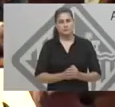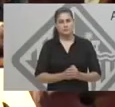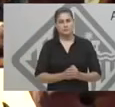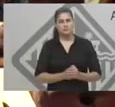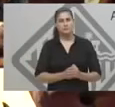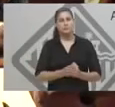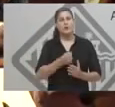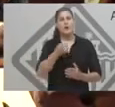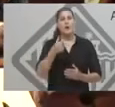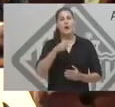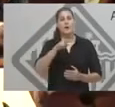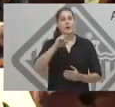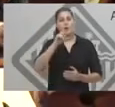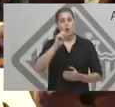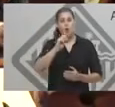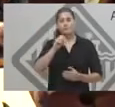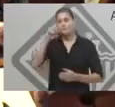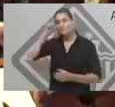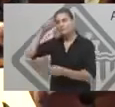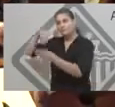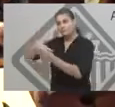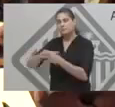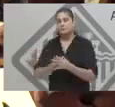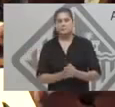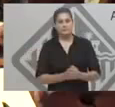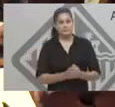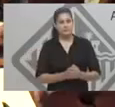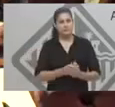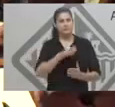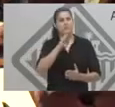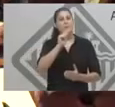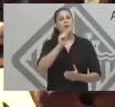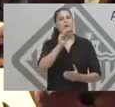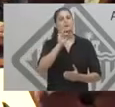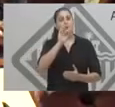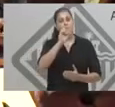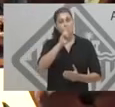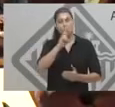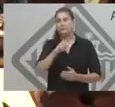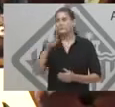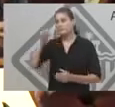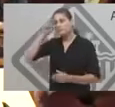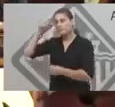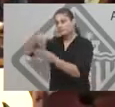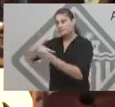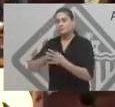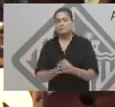Paquier Aguiló Elena. Antoni Noguera. Pastor Montero Angélica. Antoni